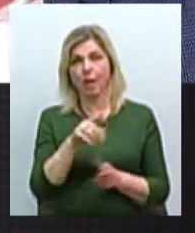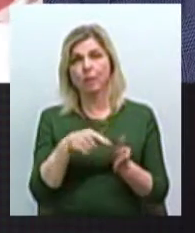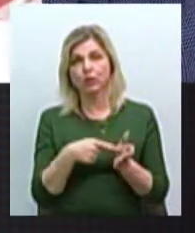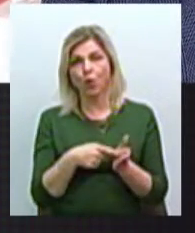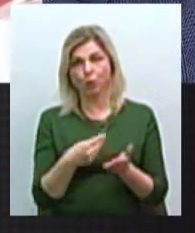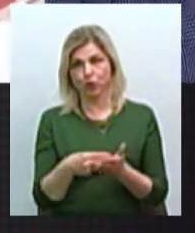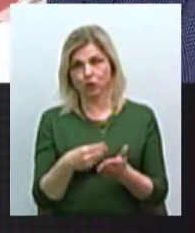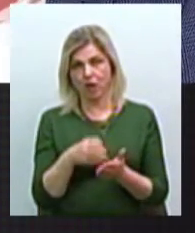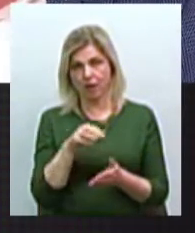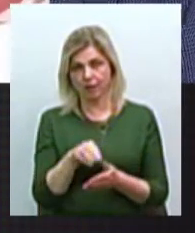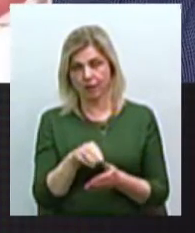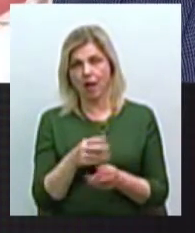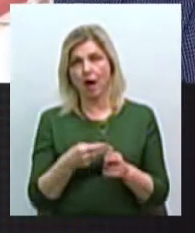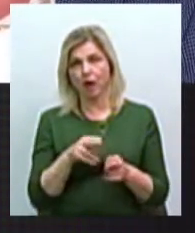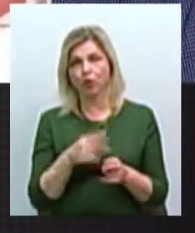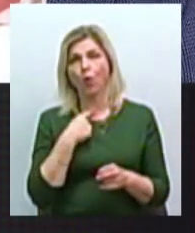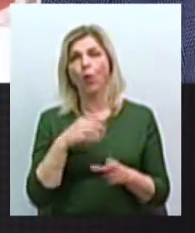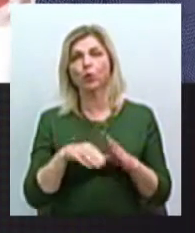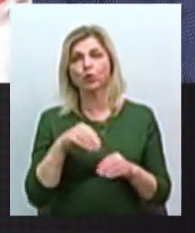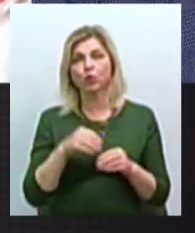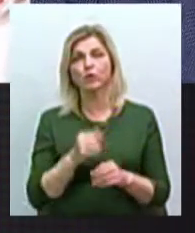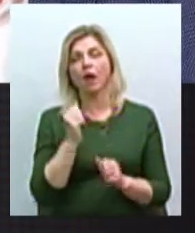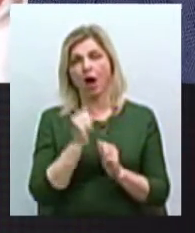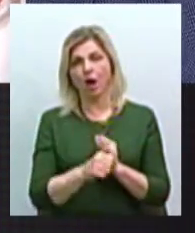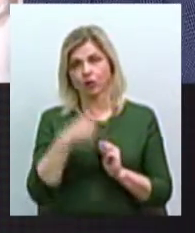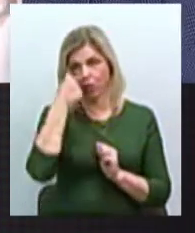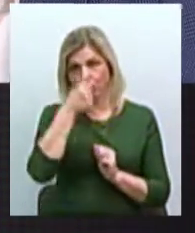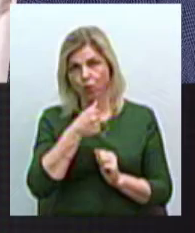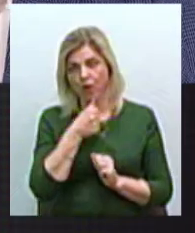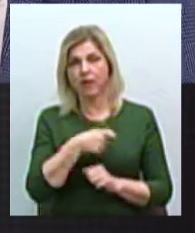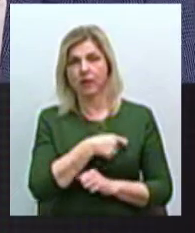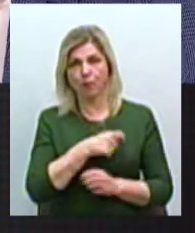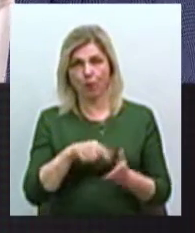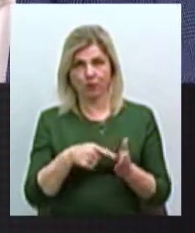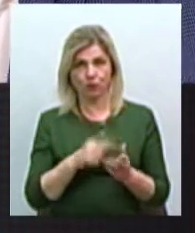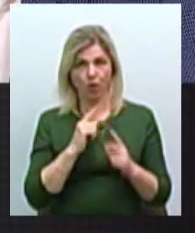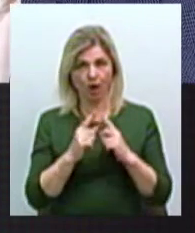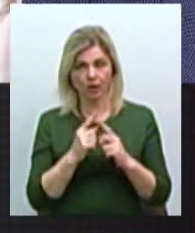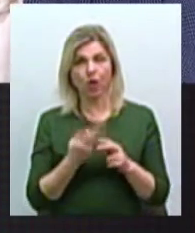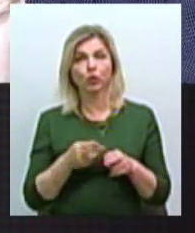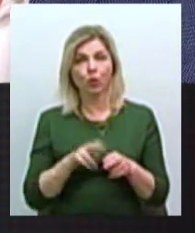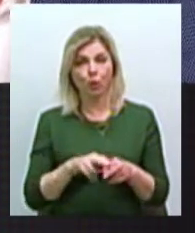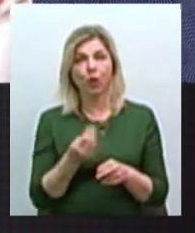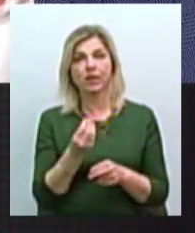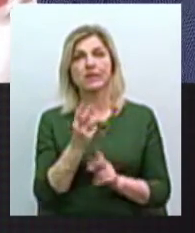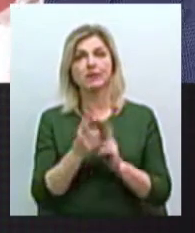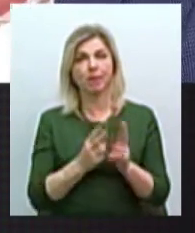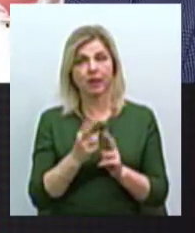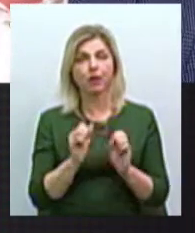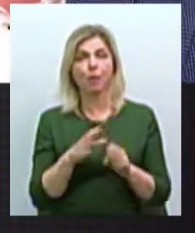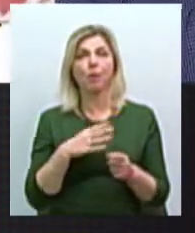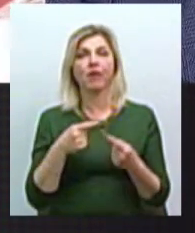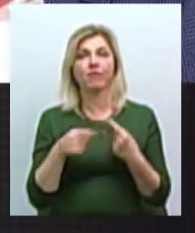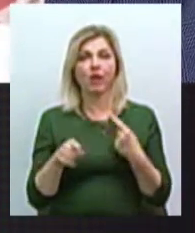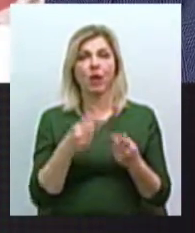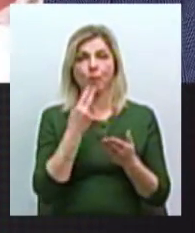які голосуються кожного року в бюджетного депутатами міської ради. Тому вони змінюються і можуть бути відмінними від тих показників,